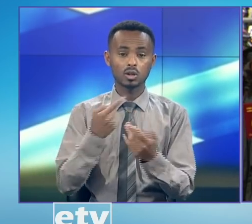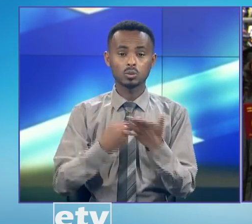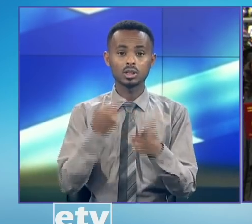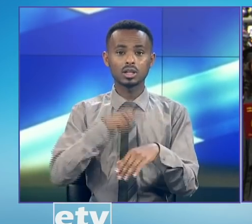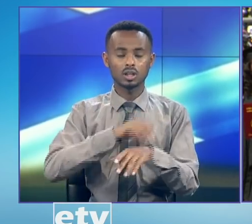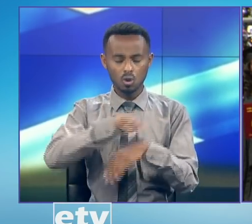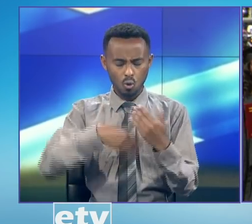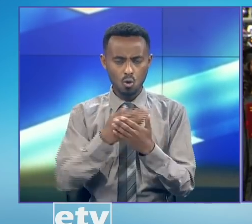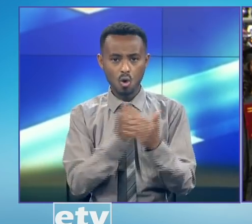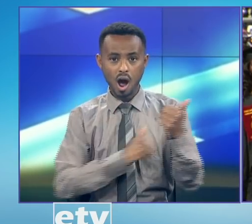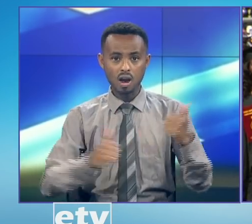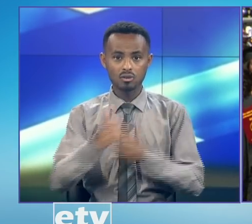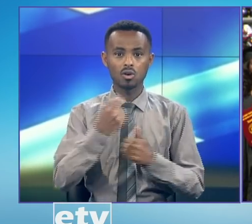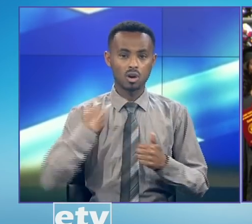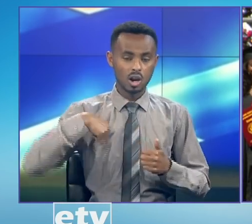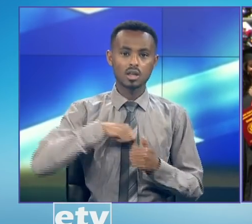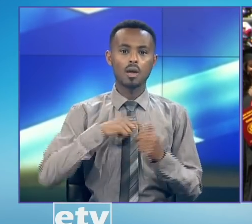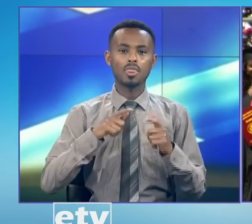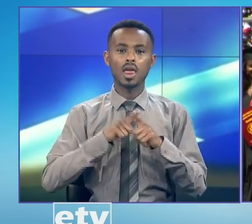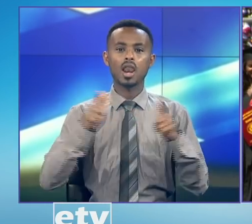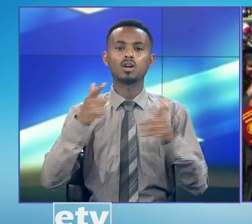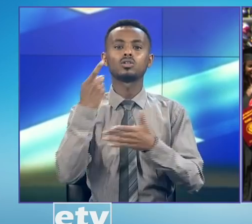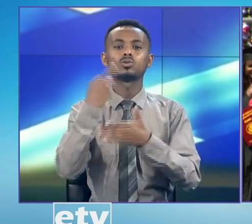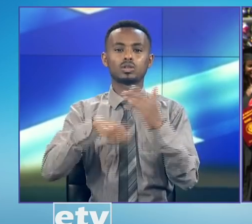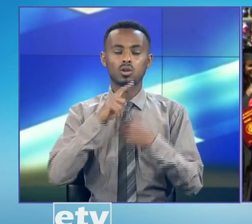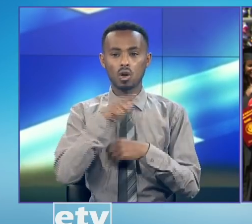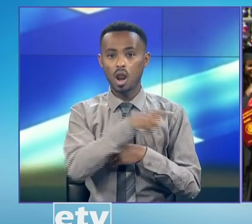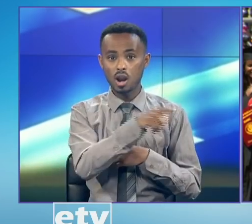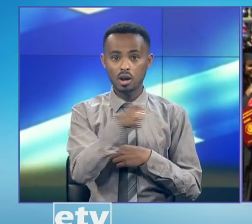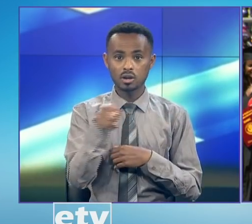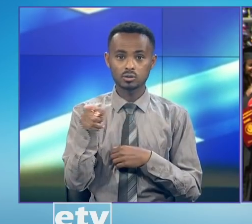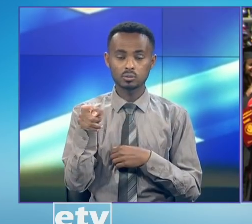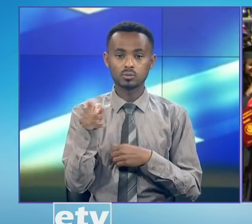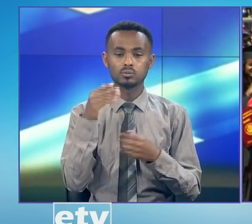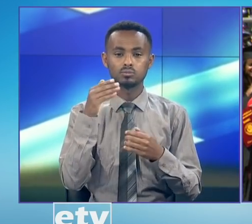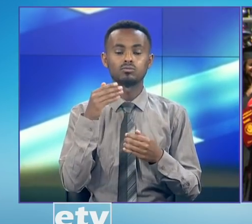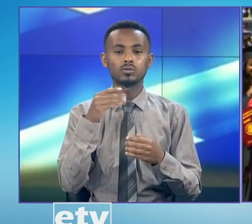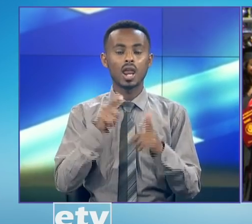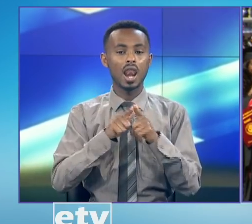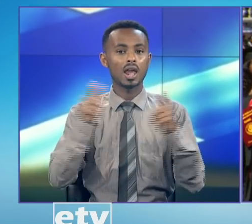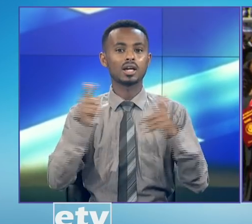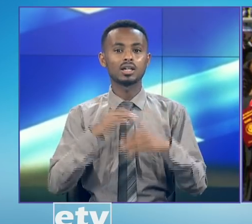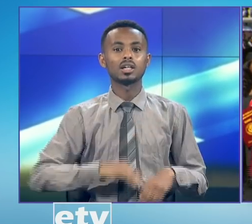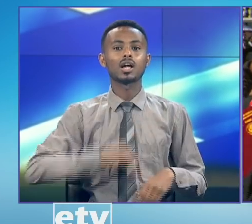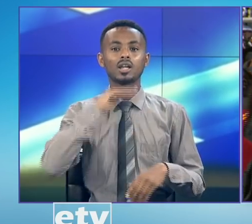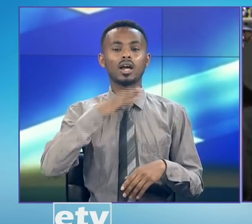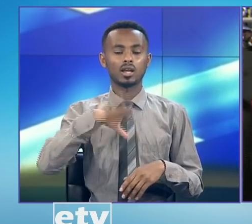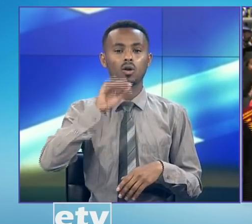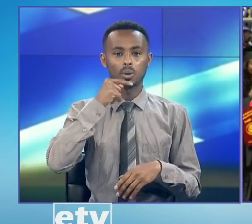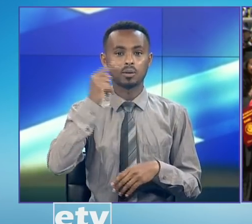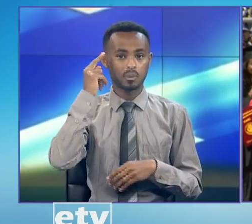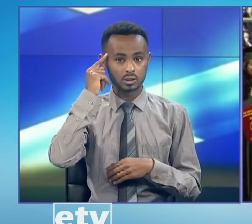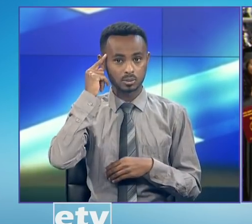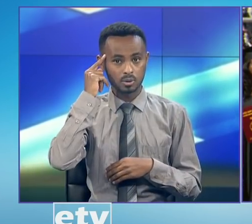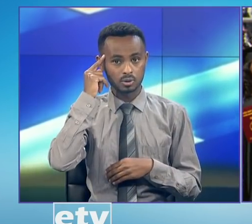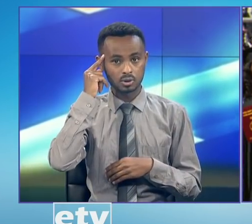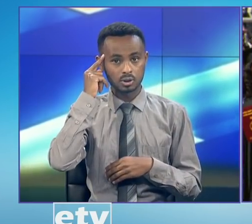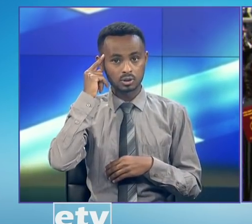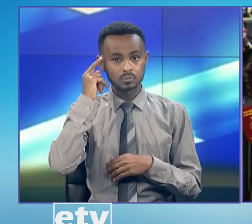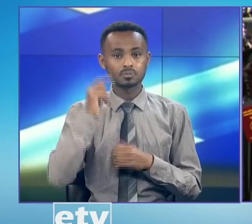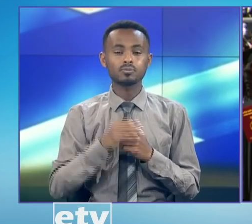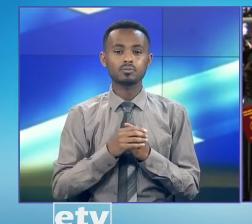ሰዓት ይሄንን ሁሉ አልፈው ለኛም ትልቅ ውጤት ነው ለነሱም ትልቅ እርካታ አግኝተዋል ብዬ ነው ማስበው